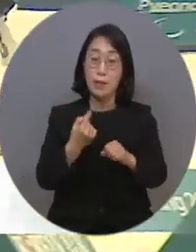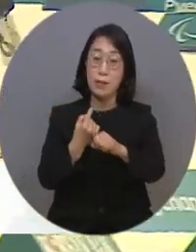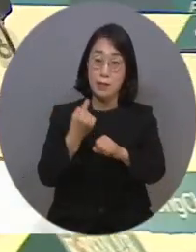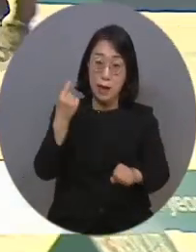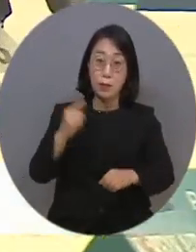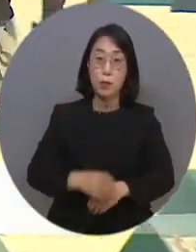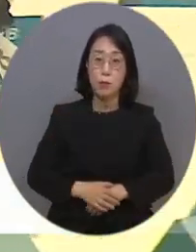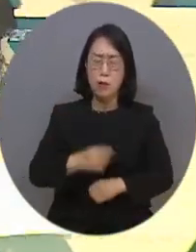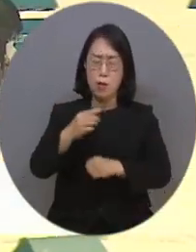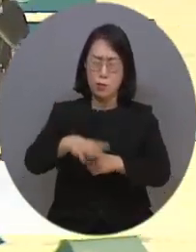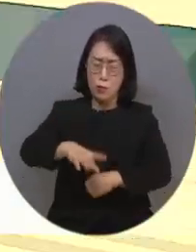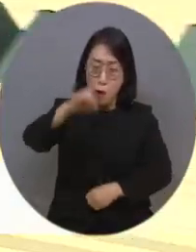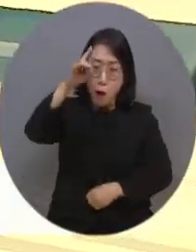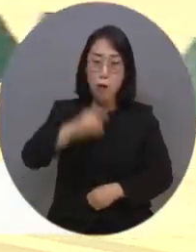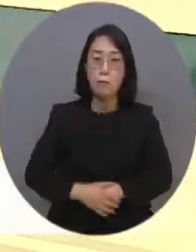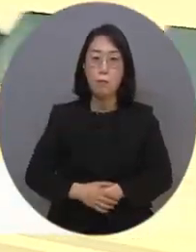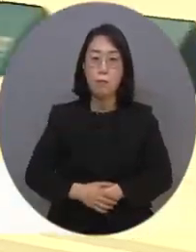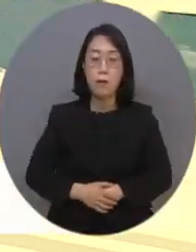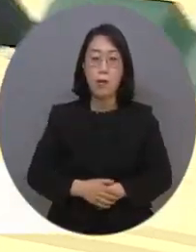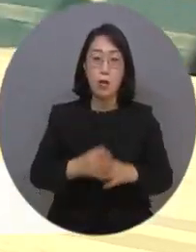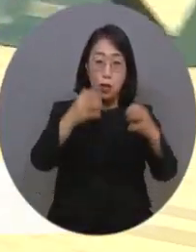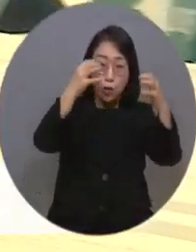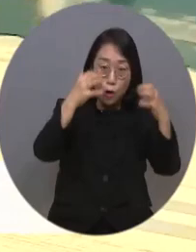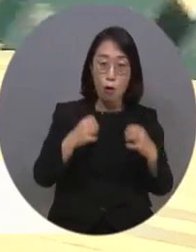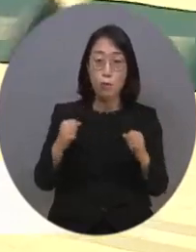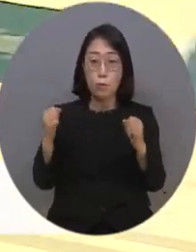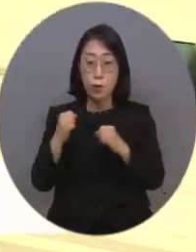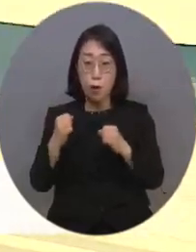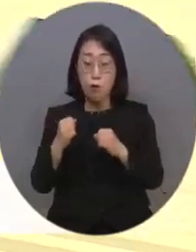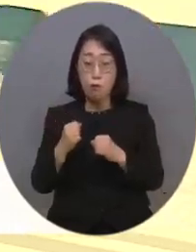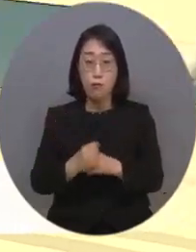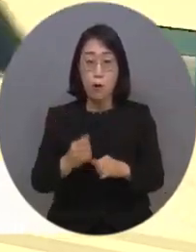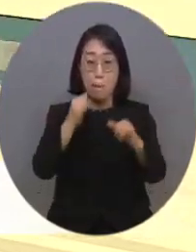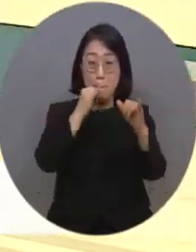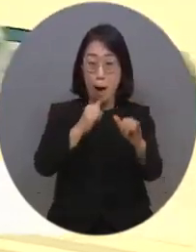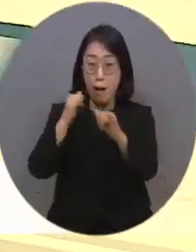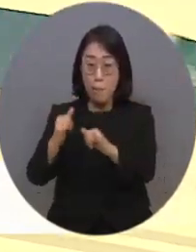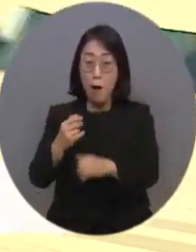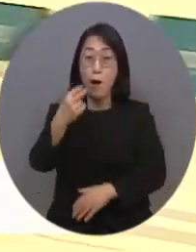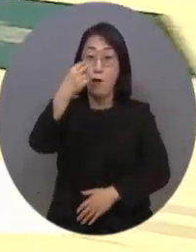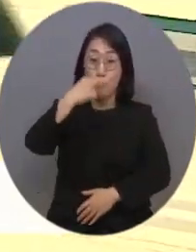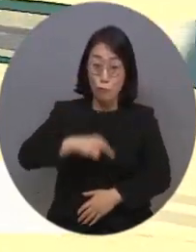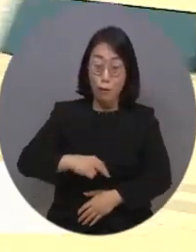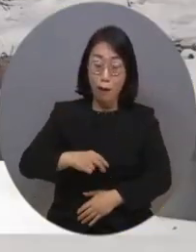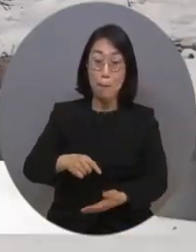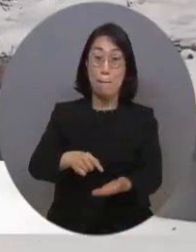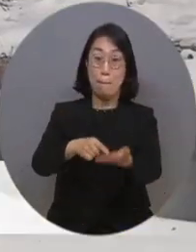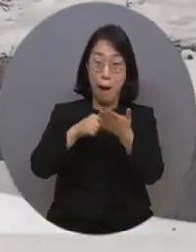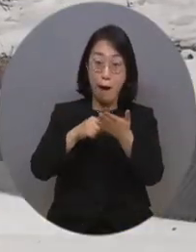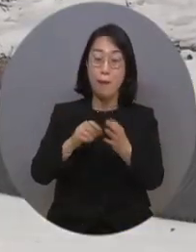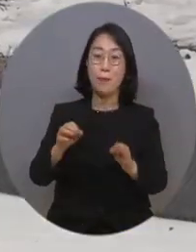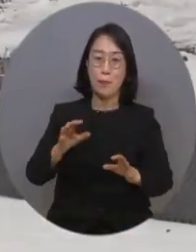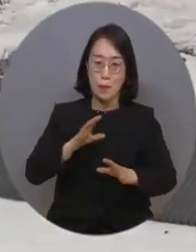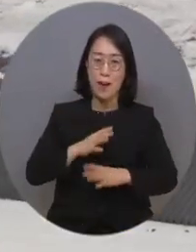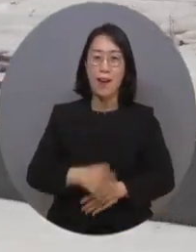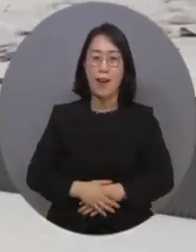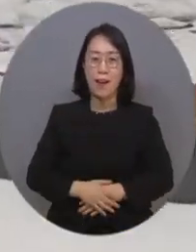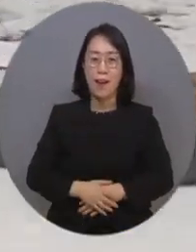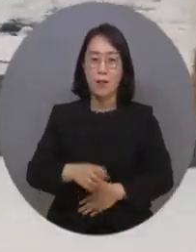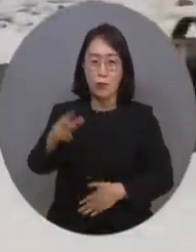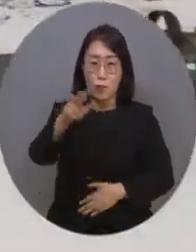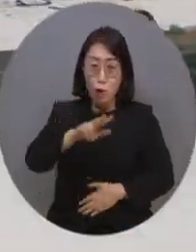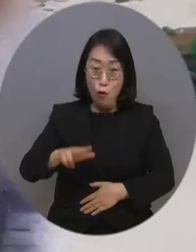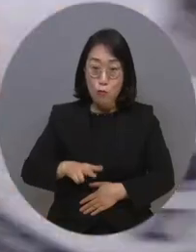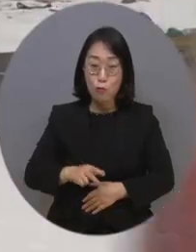지난해 역대 최초 동일연도 동학의 신인 선수상을 따내며 화려하게 데뷔했습니다 지난해 열린 전국